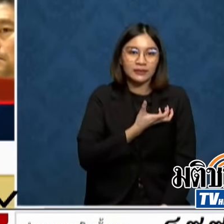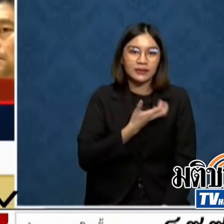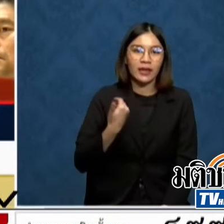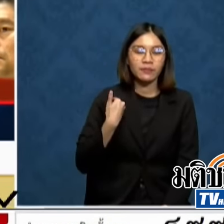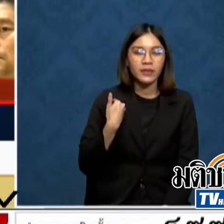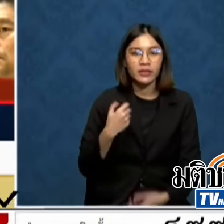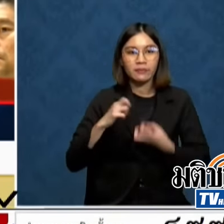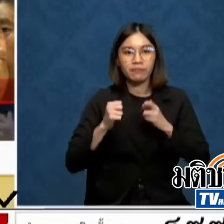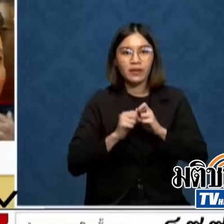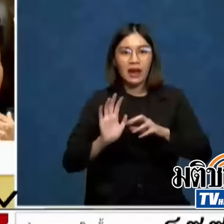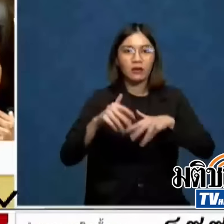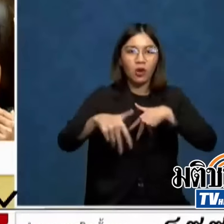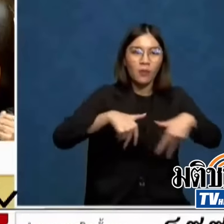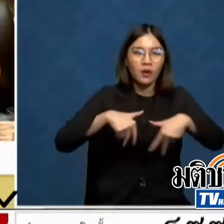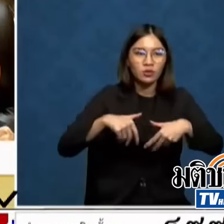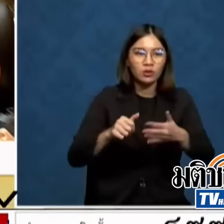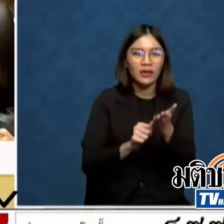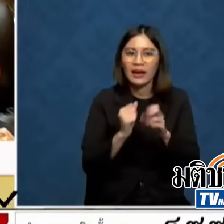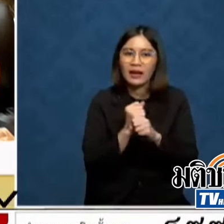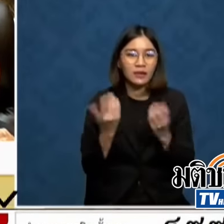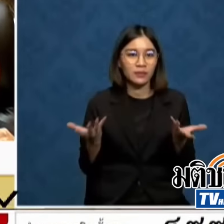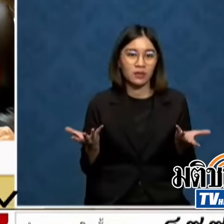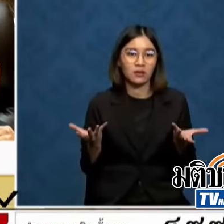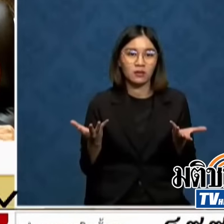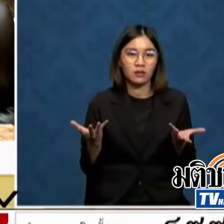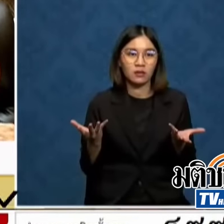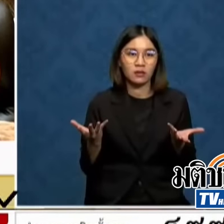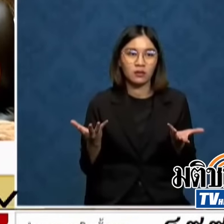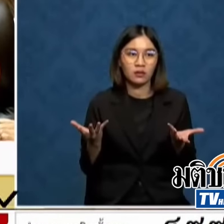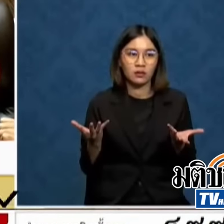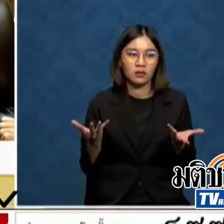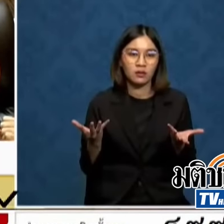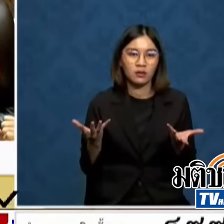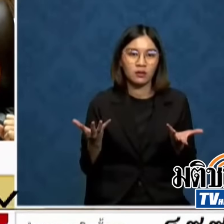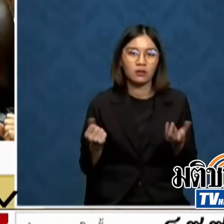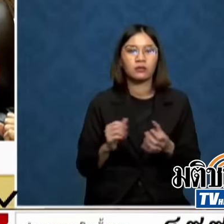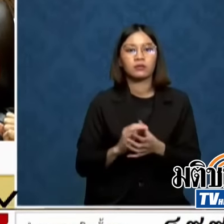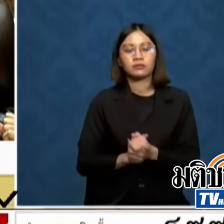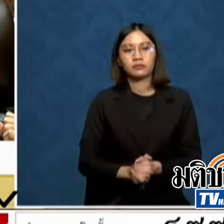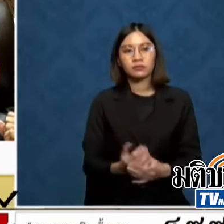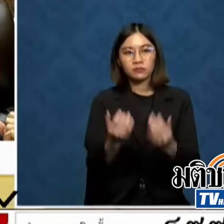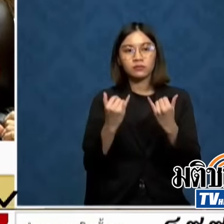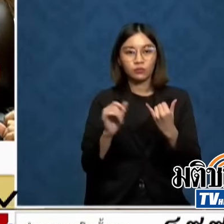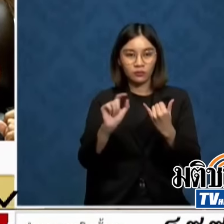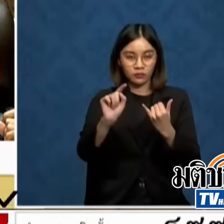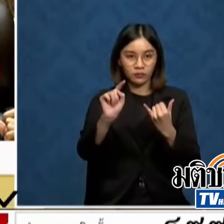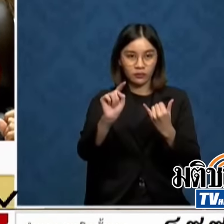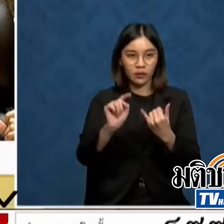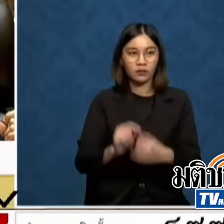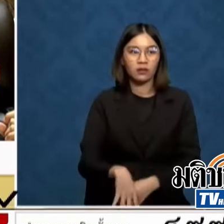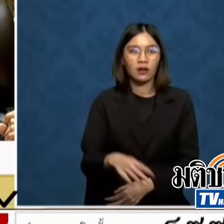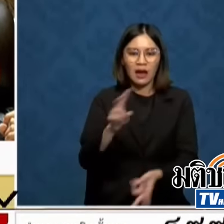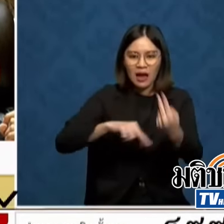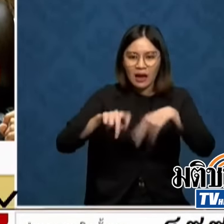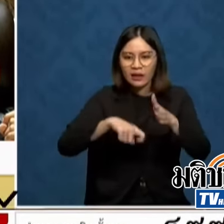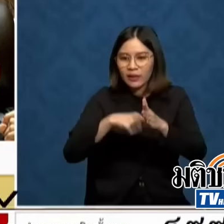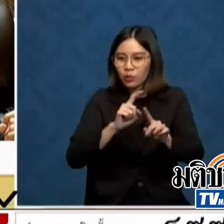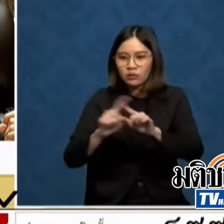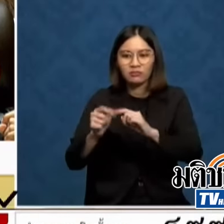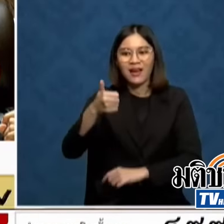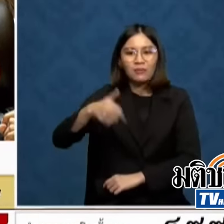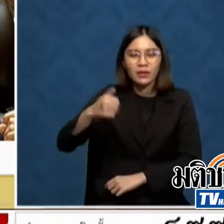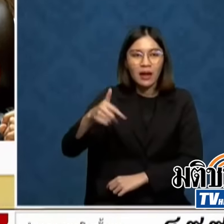ปัญหาของพี่น้องประชาชนมันจะแก้ยังไงเพราะฉะนั้นวันนี้ในเมื่อหาต้นตอไม่